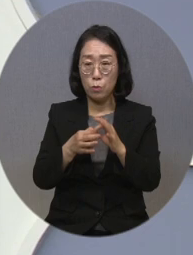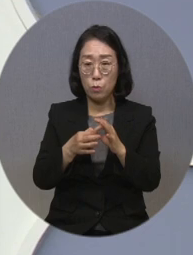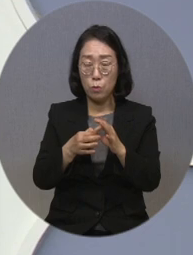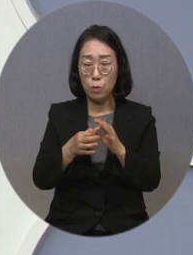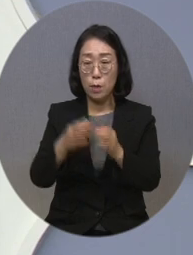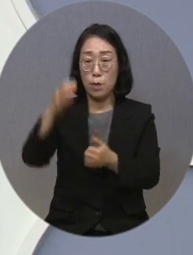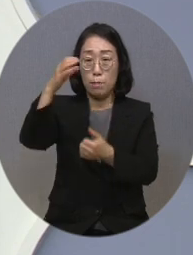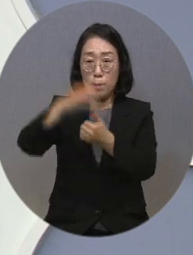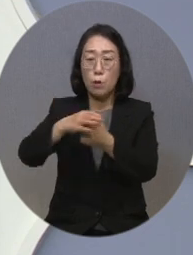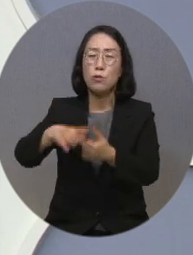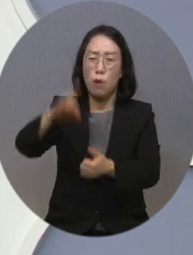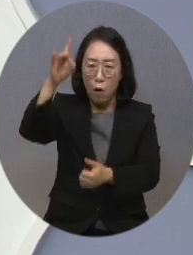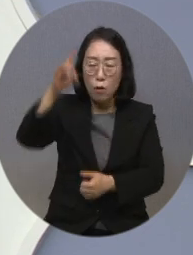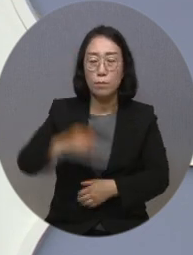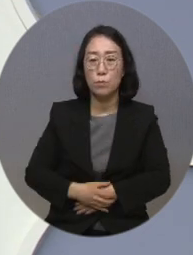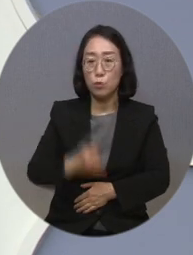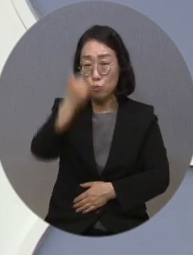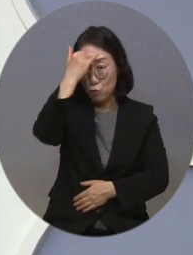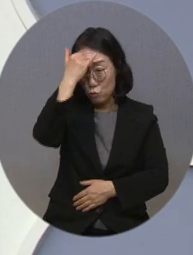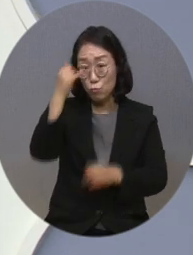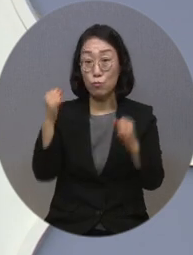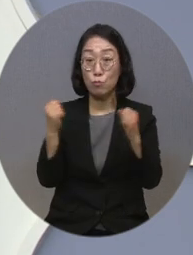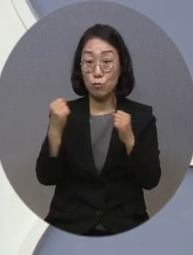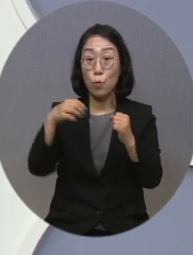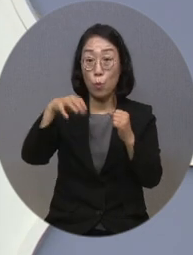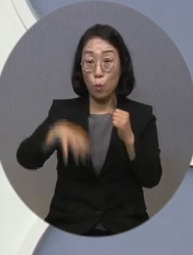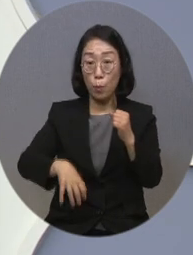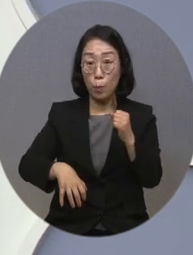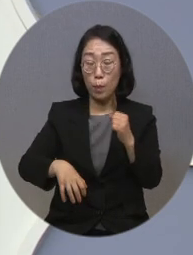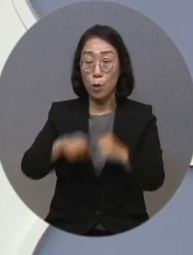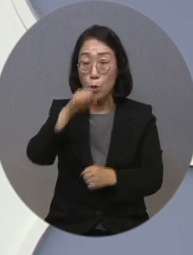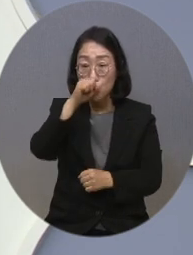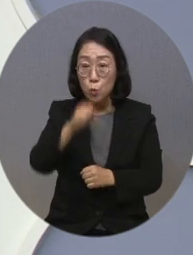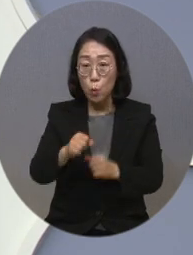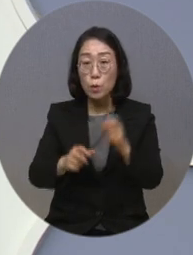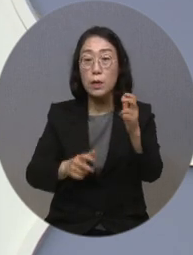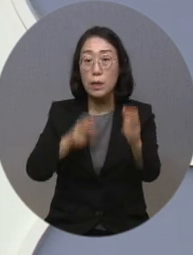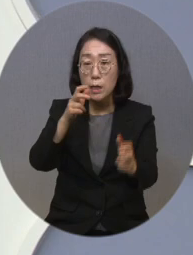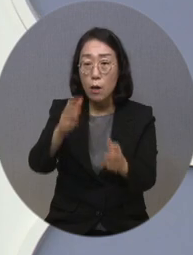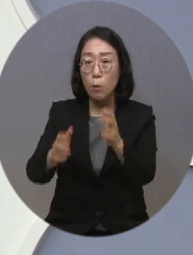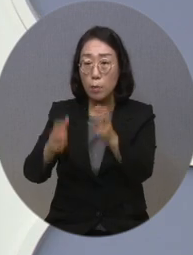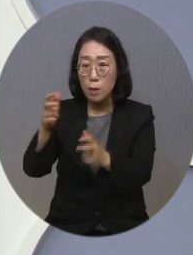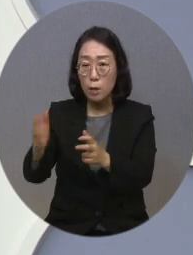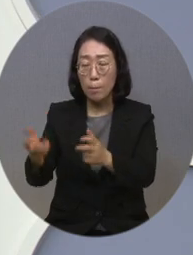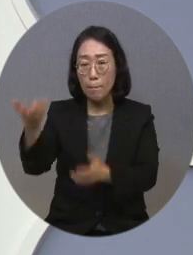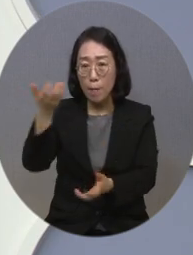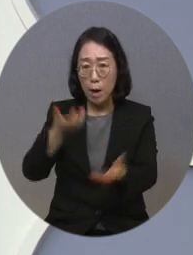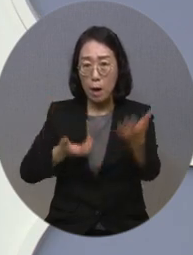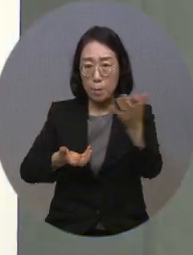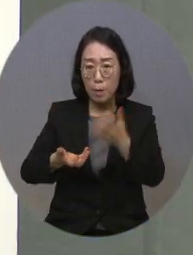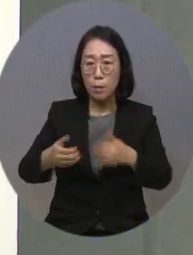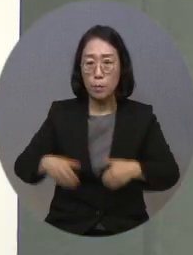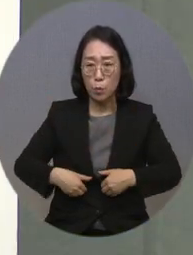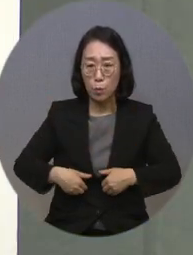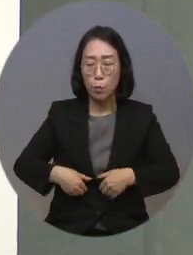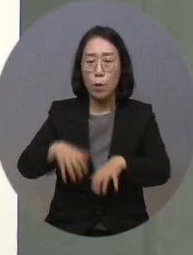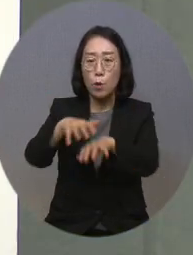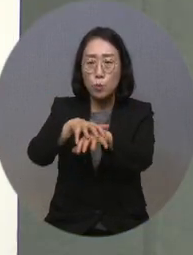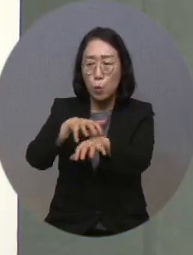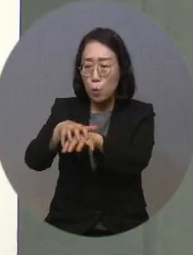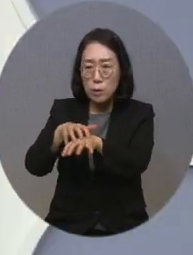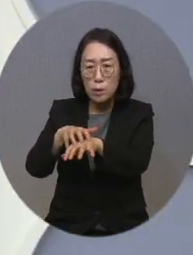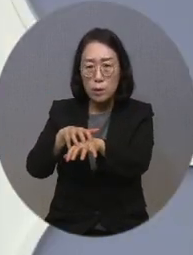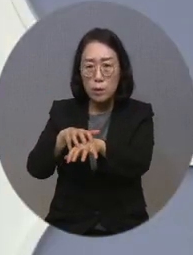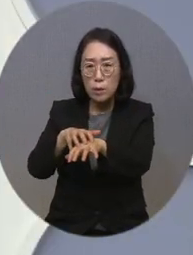생각이 듭니다만은 예. 그래서 막상 가니까 그럼 좋은 기업을 유치해야 되는데 그렇죠. 이 도의 조직이 그렇게 돼 있지가